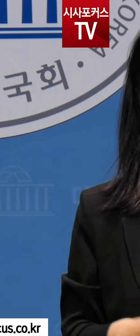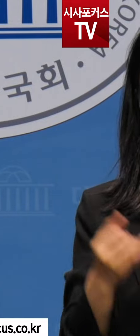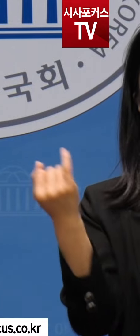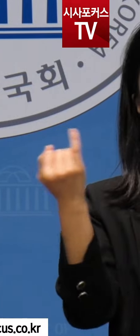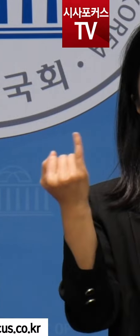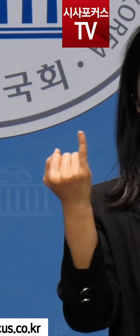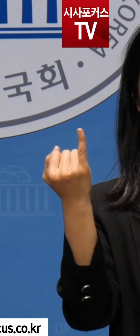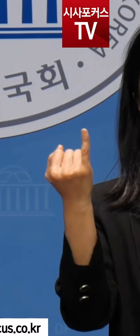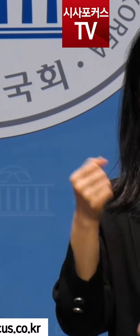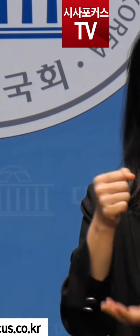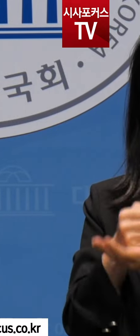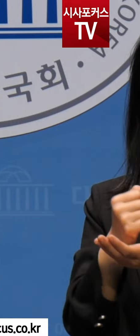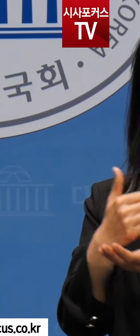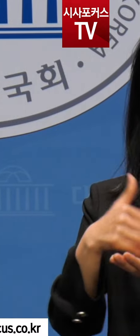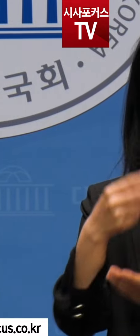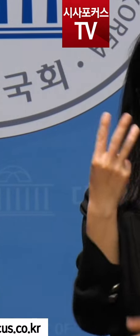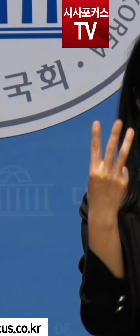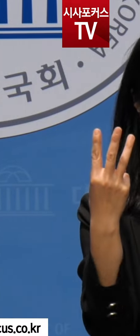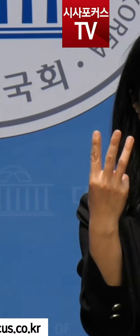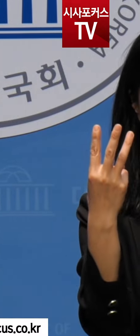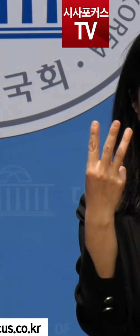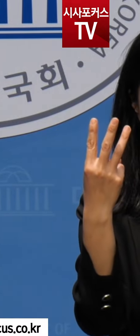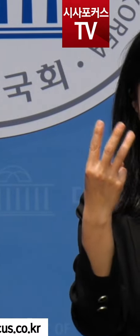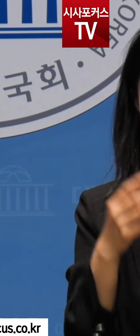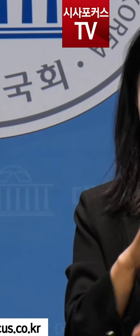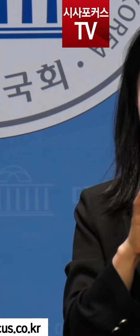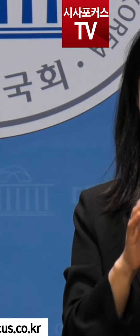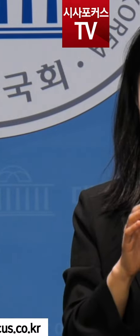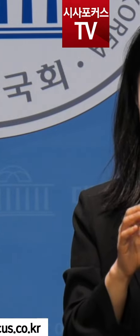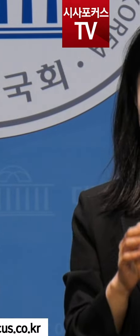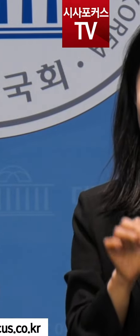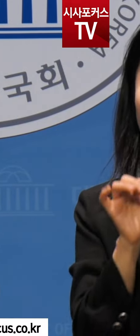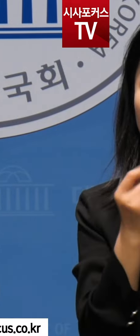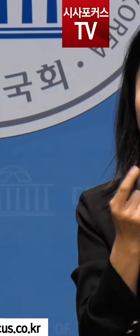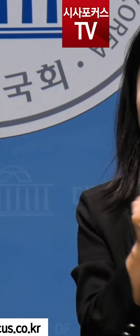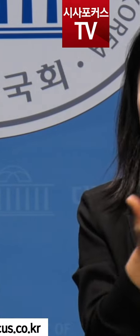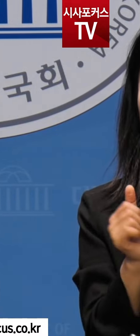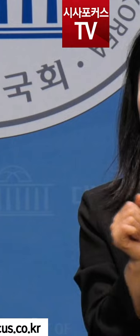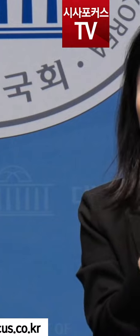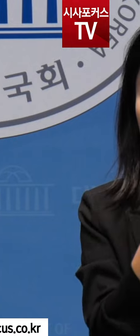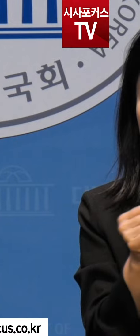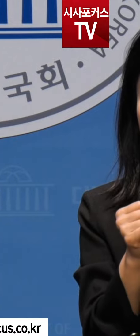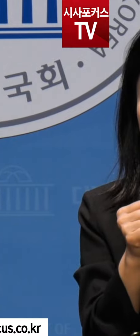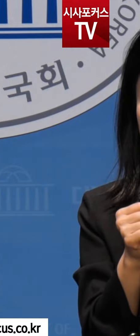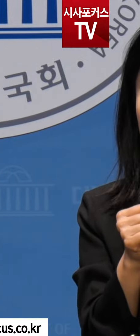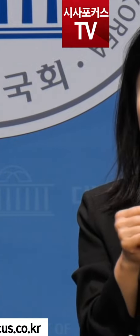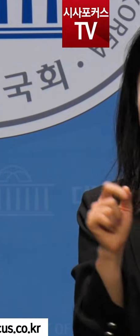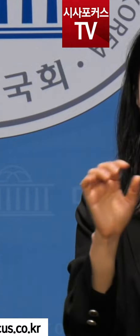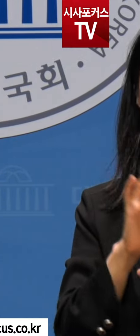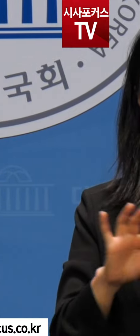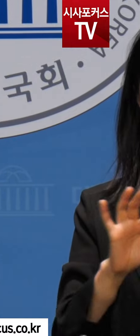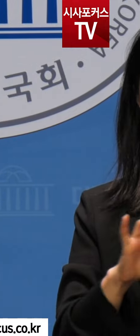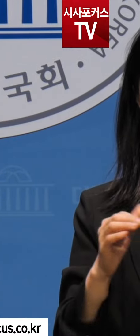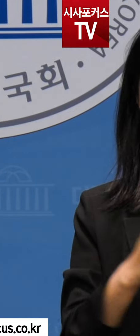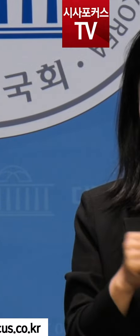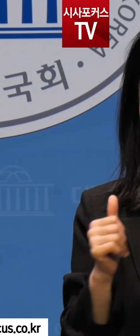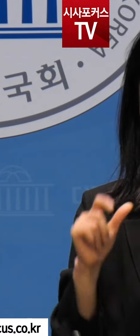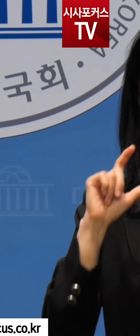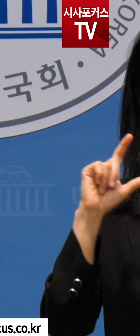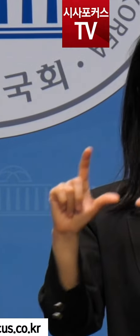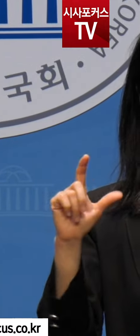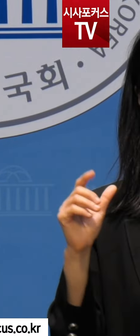김건희 계좌 3개가 총 48회에 걸쳐서 주가 조작에 이용됐다고 법원이